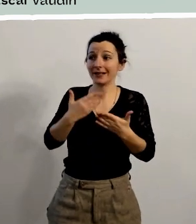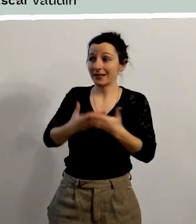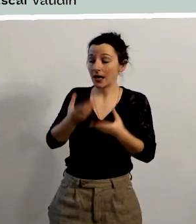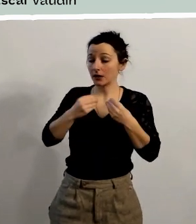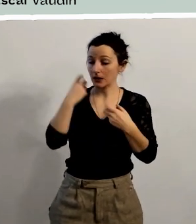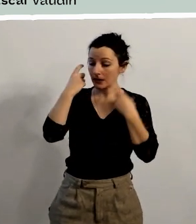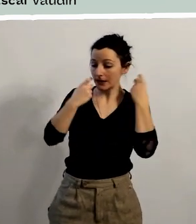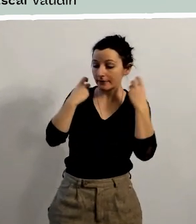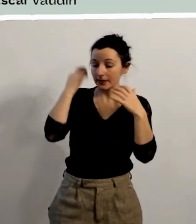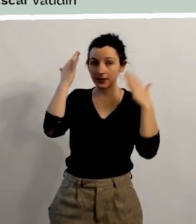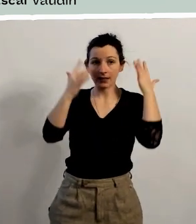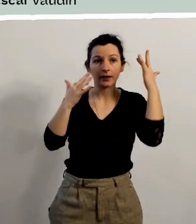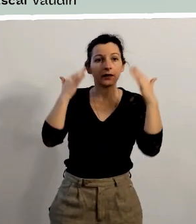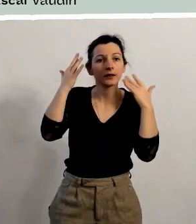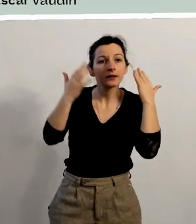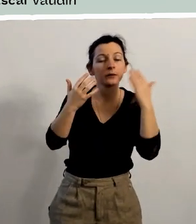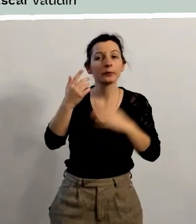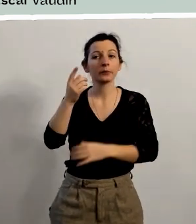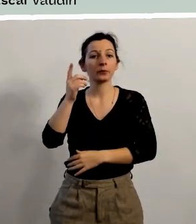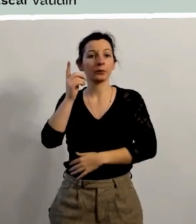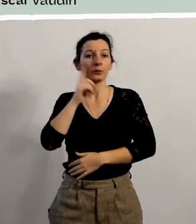préoccupation majeure. Hein. Il y a beaucoup de